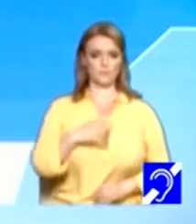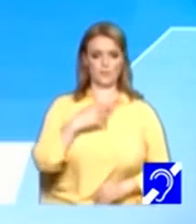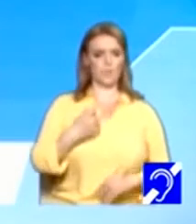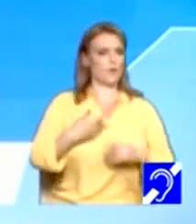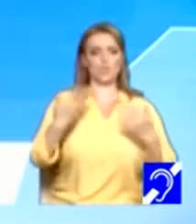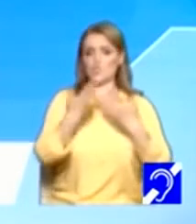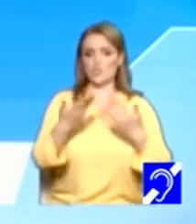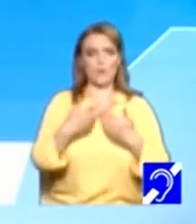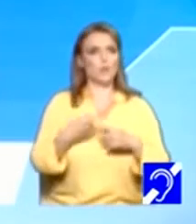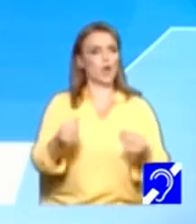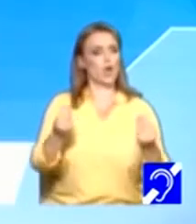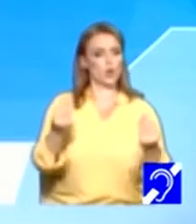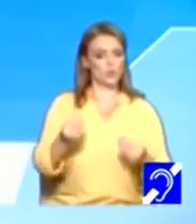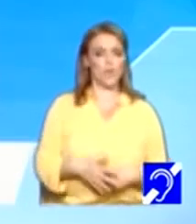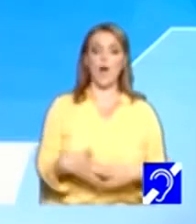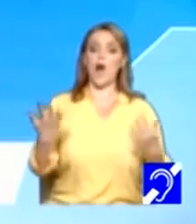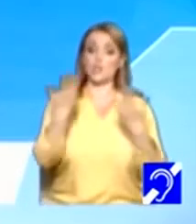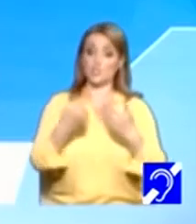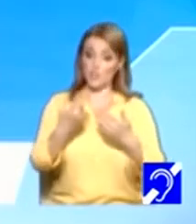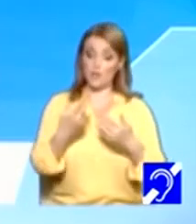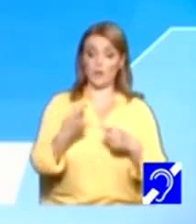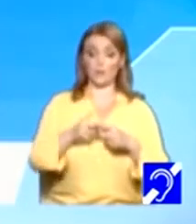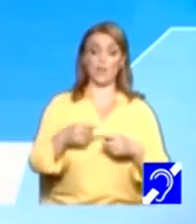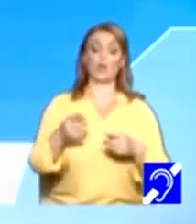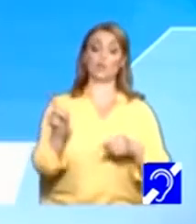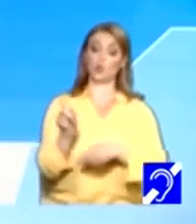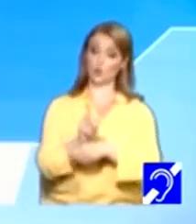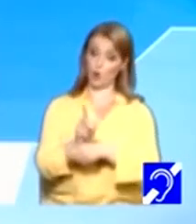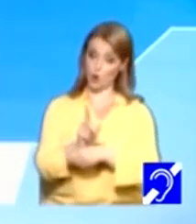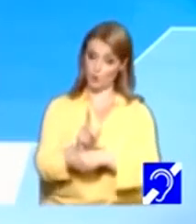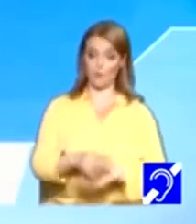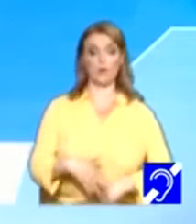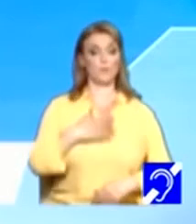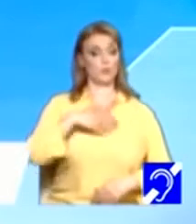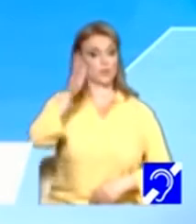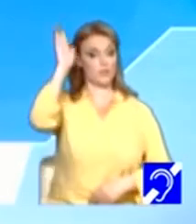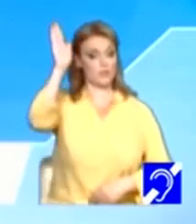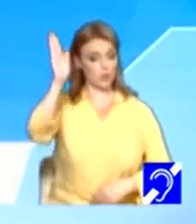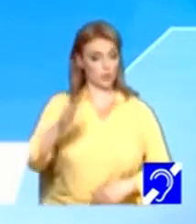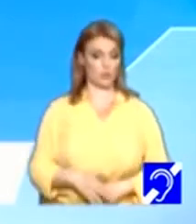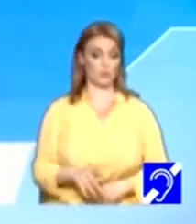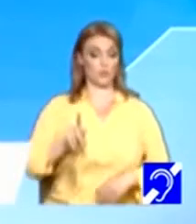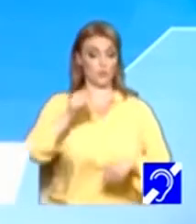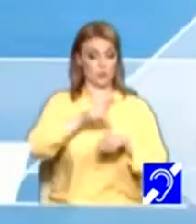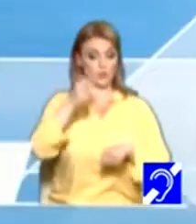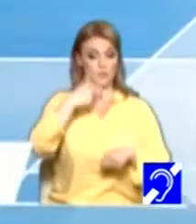lux, dar le considerăm un strict minim necesar pentru ca viitorul nostru să semne frumos aici